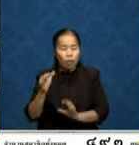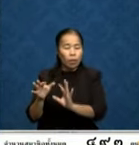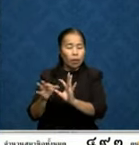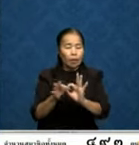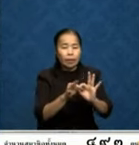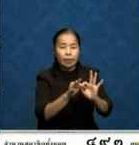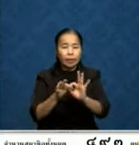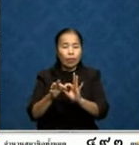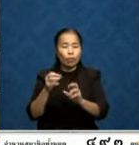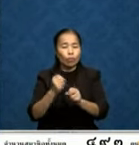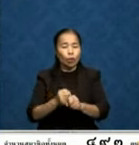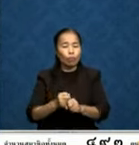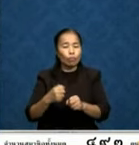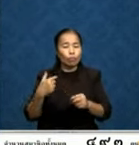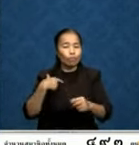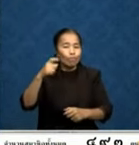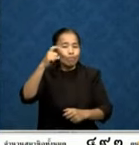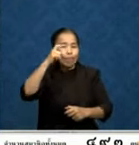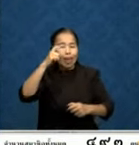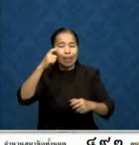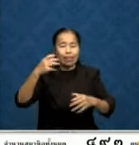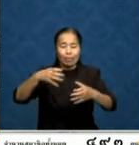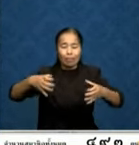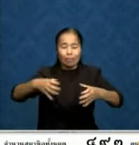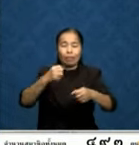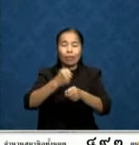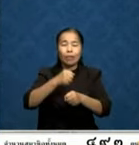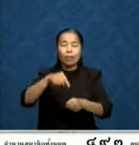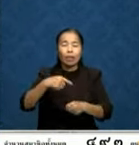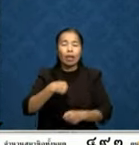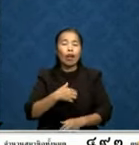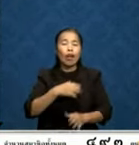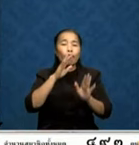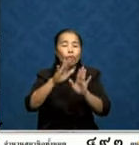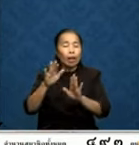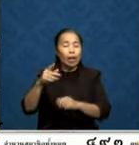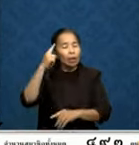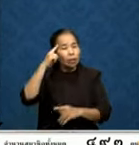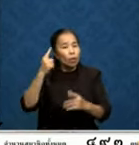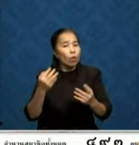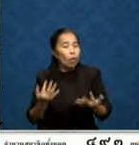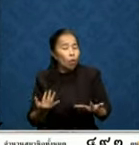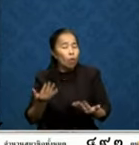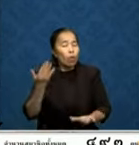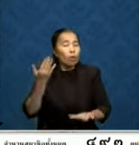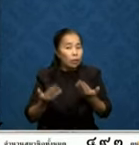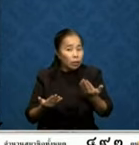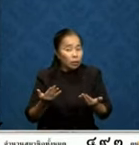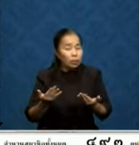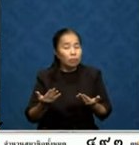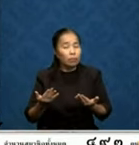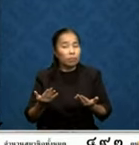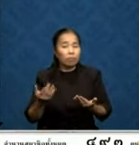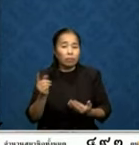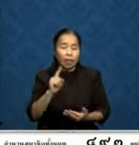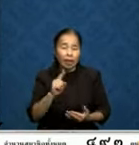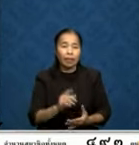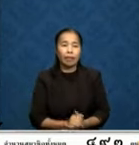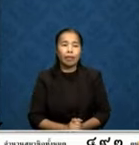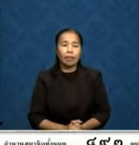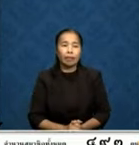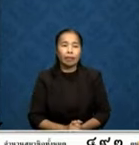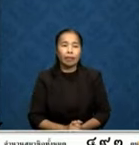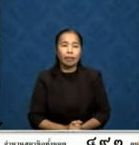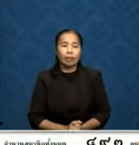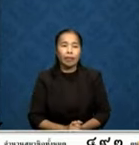ประมูลล็อตใหญ่นะครับก็จริงๆอยากเป็นข้อสังเกตแล้วก็ขอเป็นคำถามด้วยว่าท่านจะรอ PDP แผน PDP ฉบับใหม่หรือไม่นะครับ